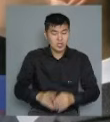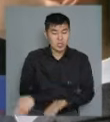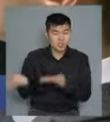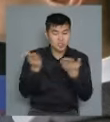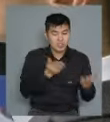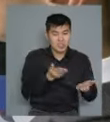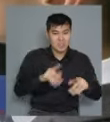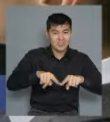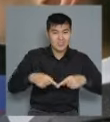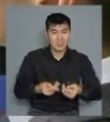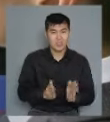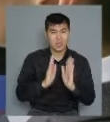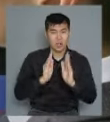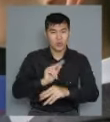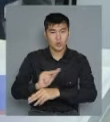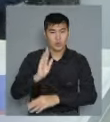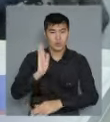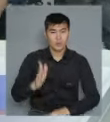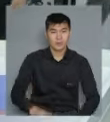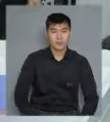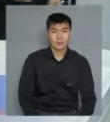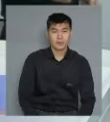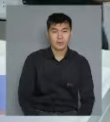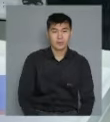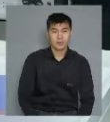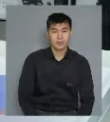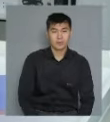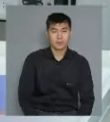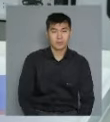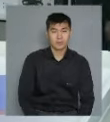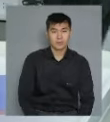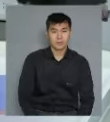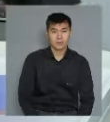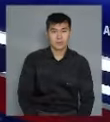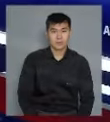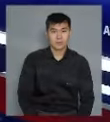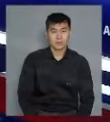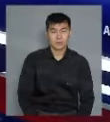техникалық бағыт-бағдар беру көзделуде. Нұрай Махонова, Талғат Қуанышов, жаңалық қызметі.